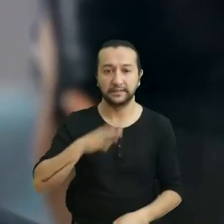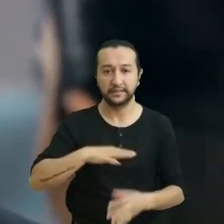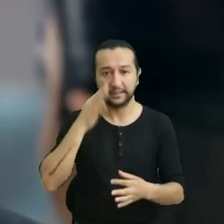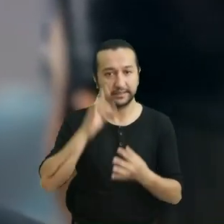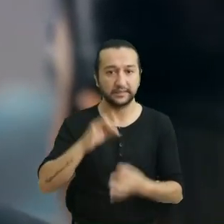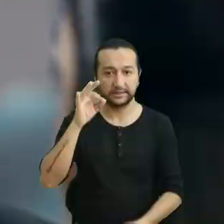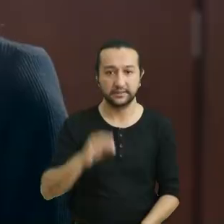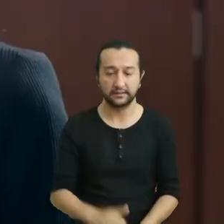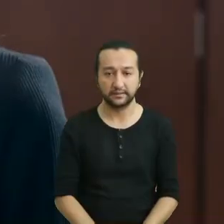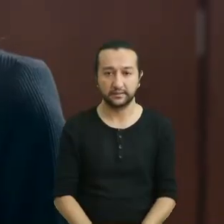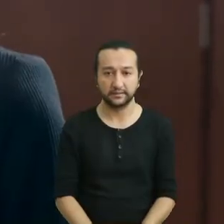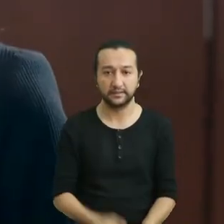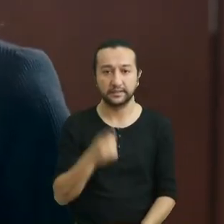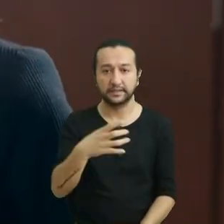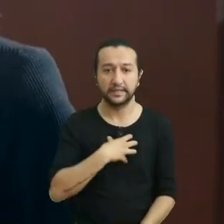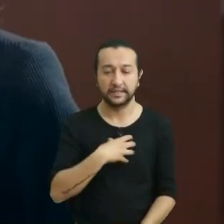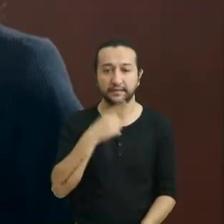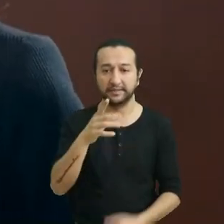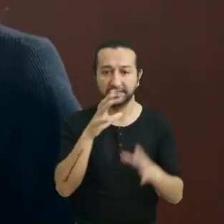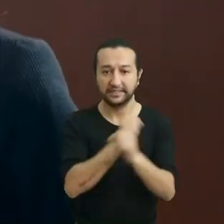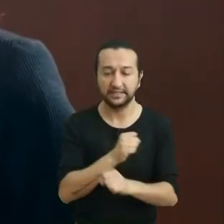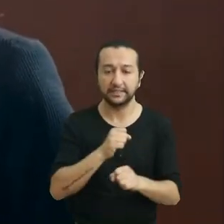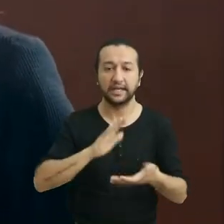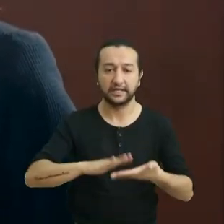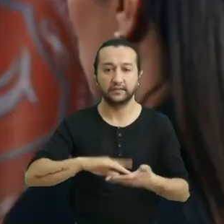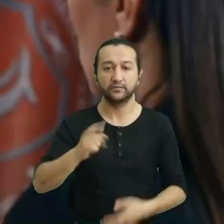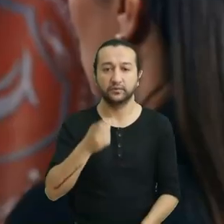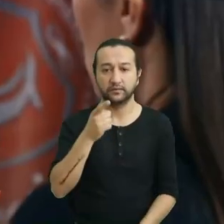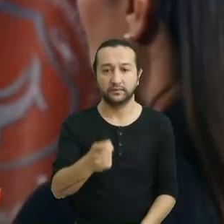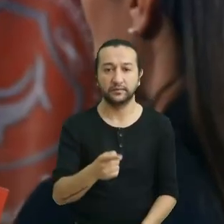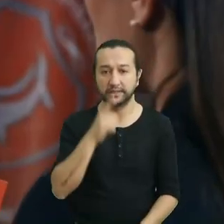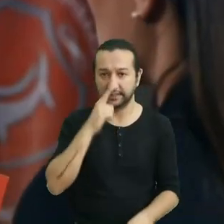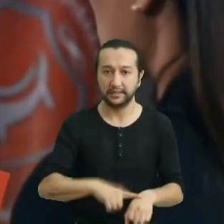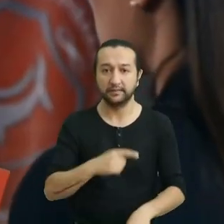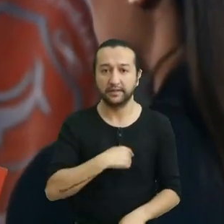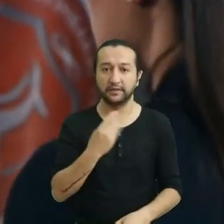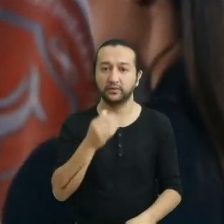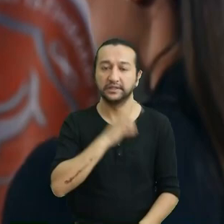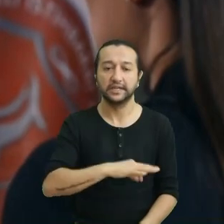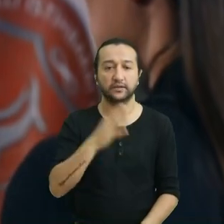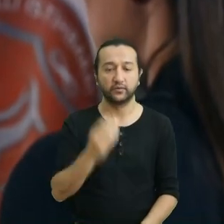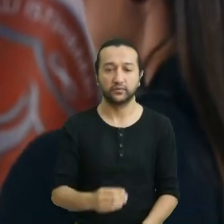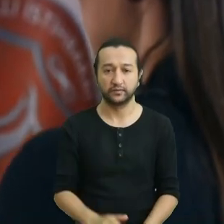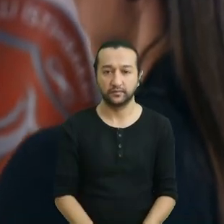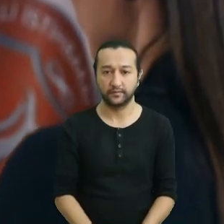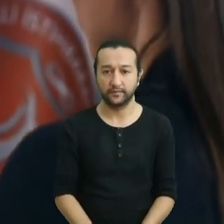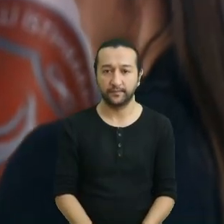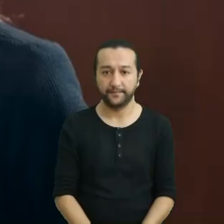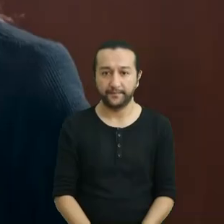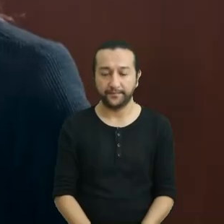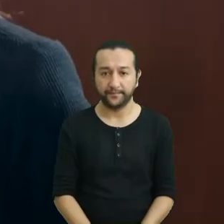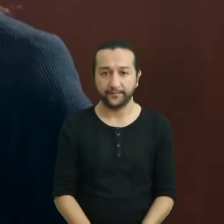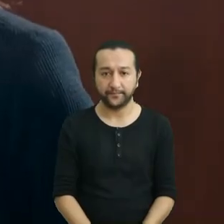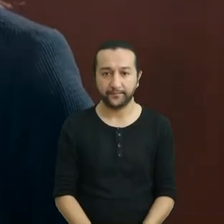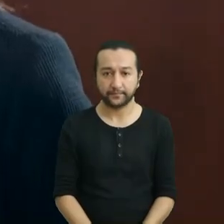insan. Kendine bir sırdaş bul. İnan bana çok işe yarar.